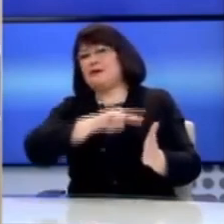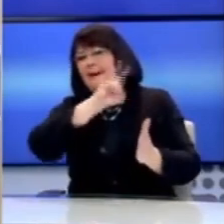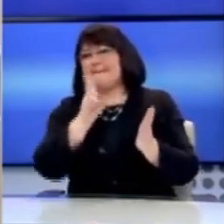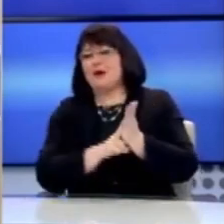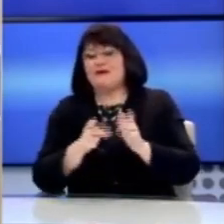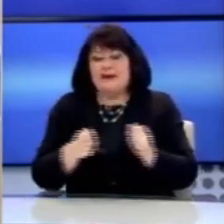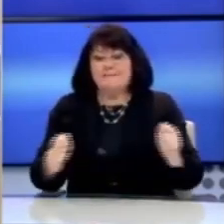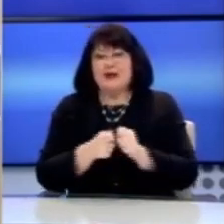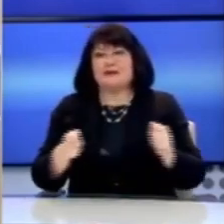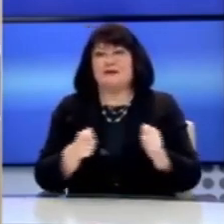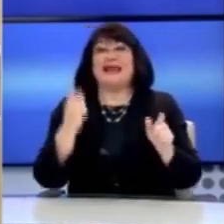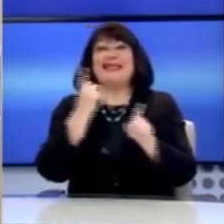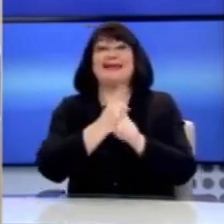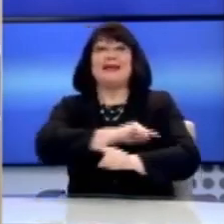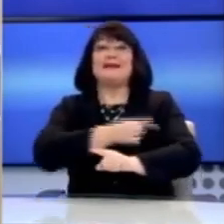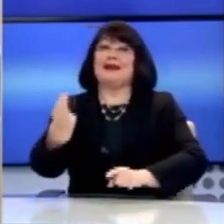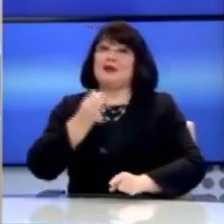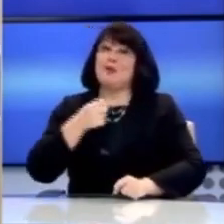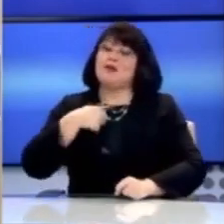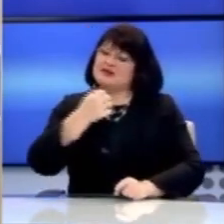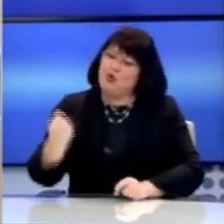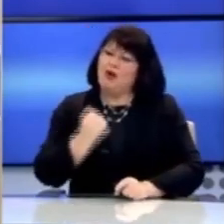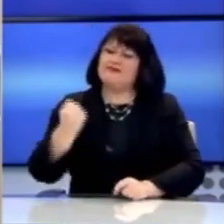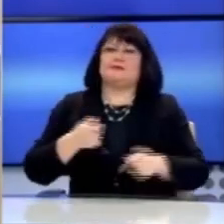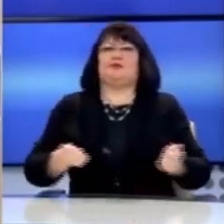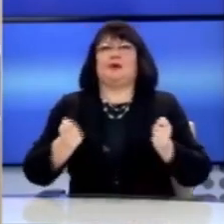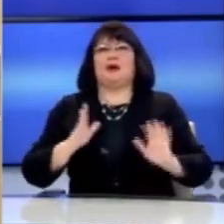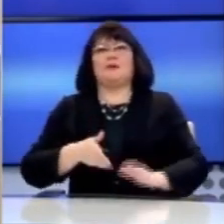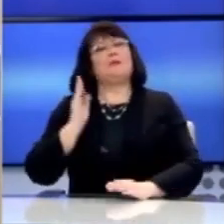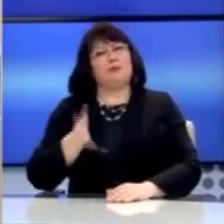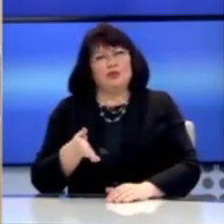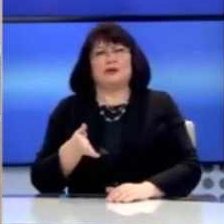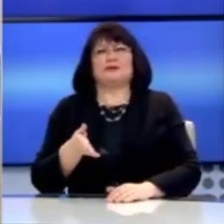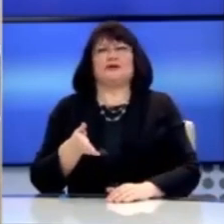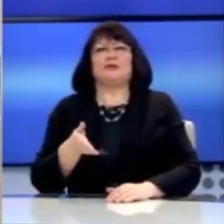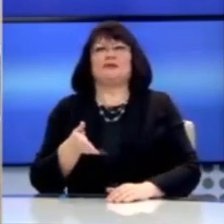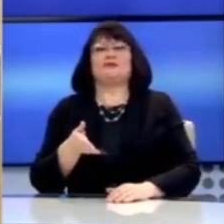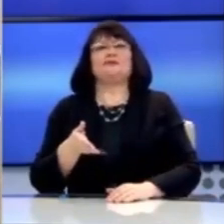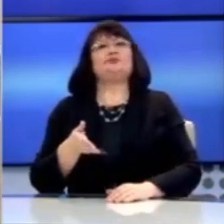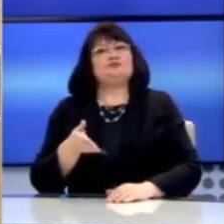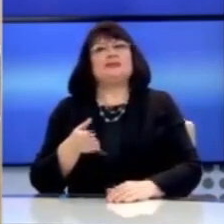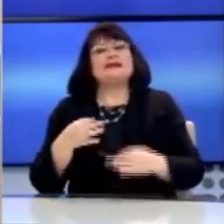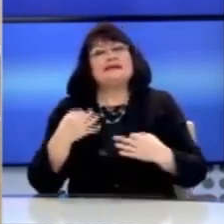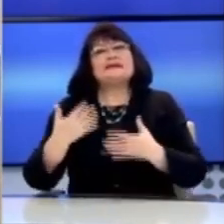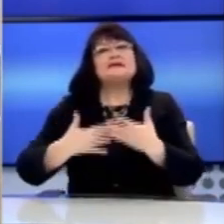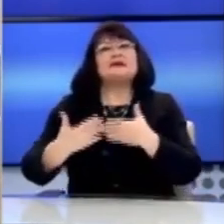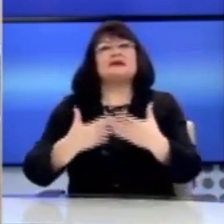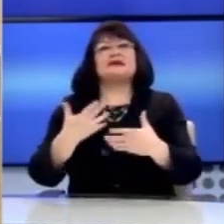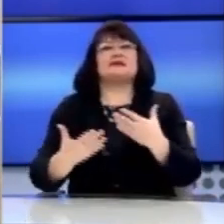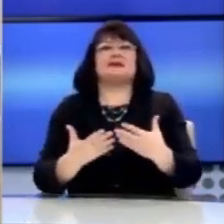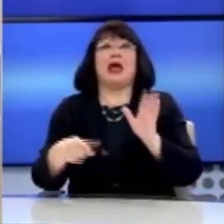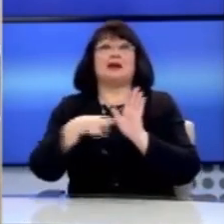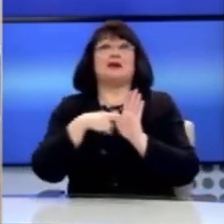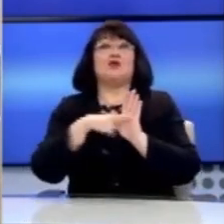εισηγηθεί οι ειδικοί λοιμοξιολόγοι, έτσι ώστε να μπορέσουμε να απορροφήσουμε τις όποιες